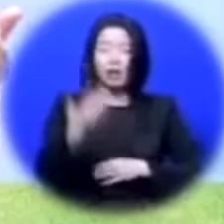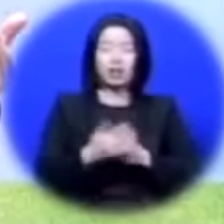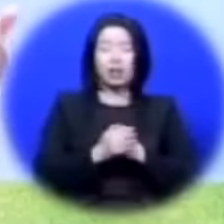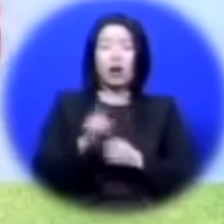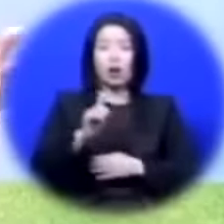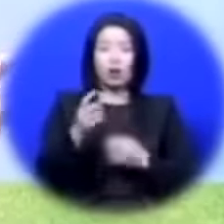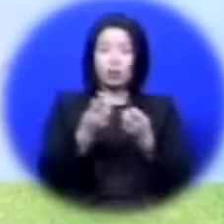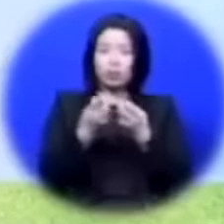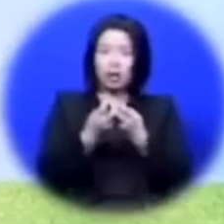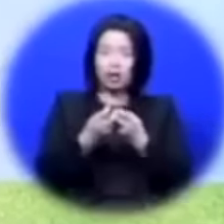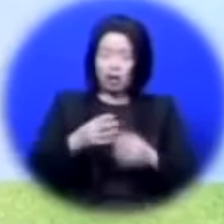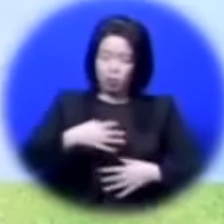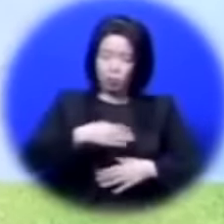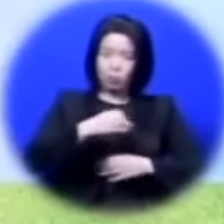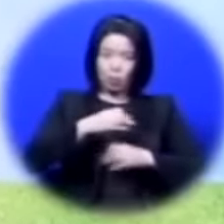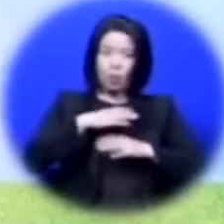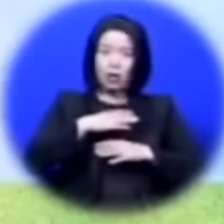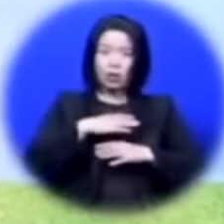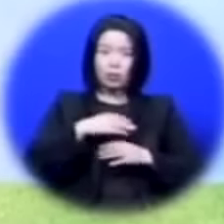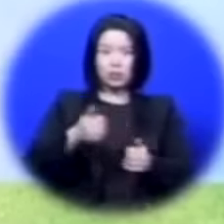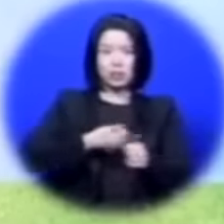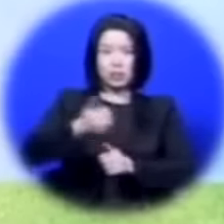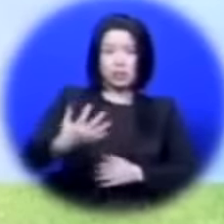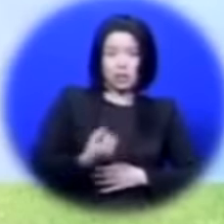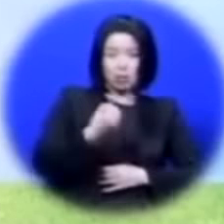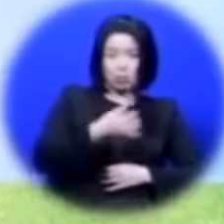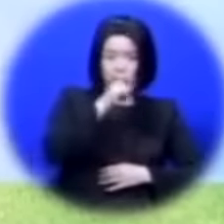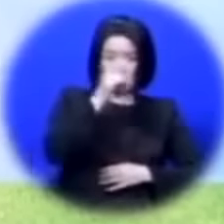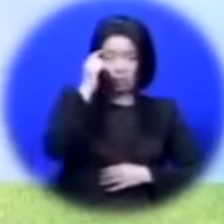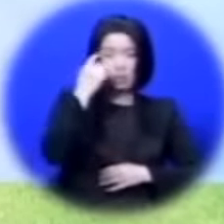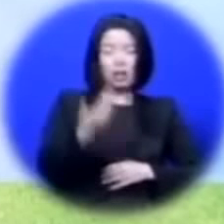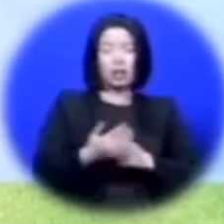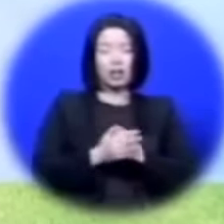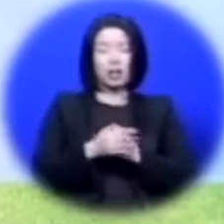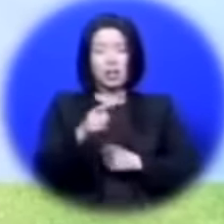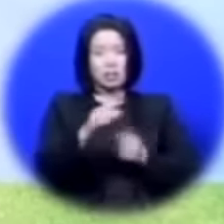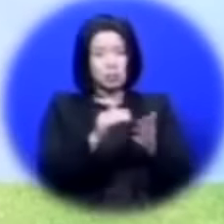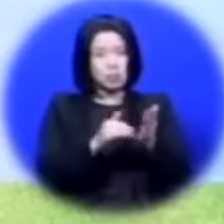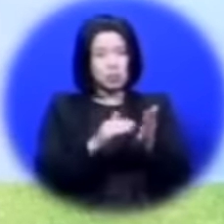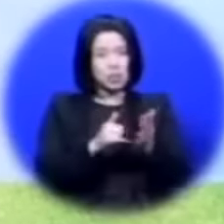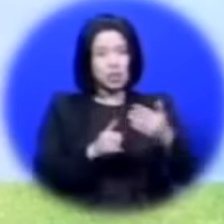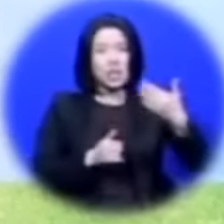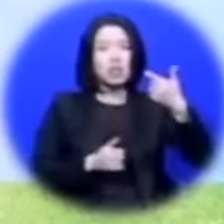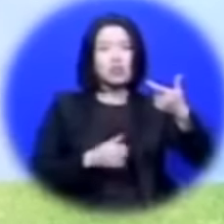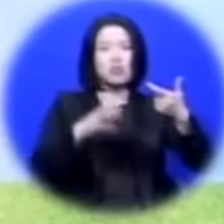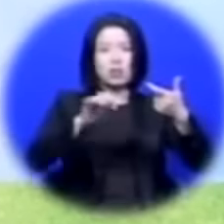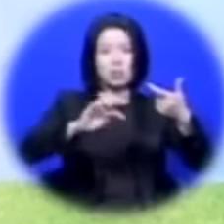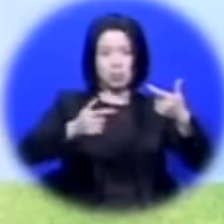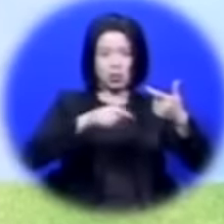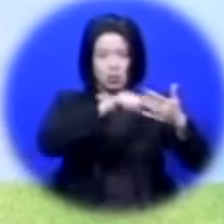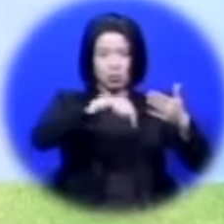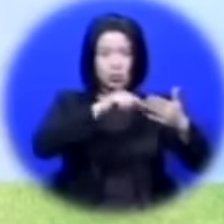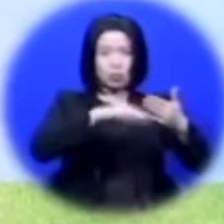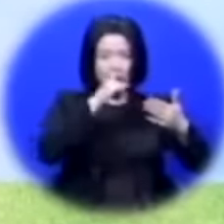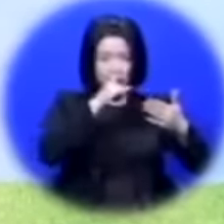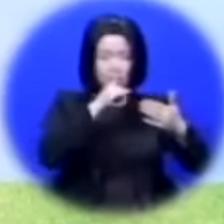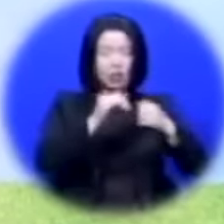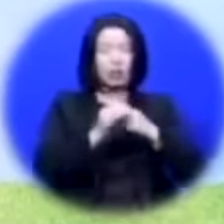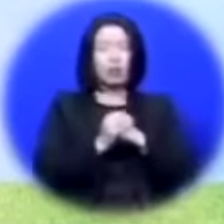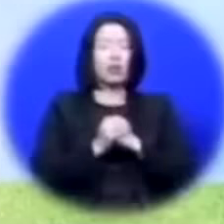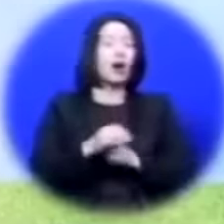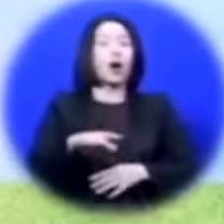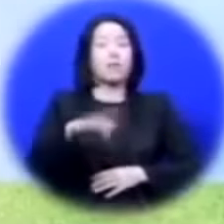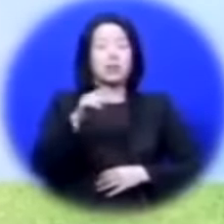놀라운 승리를 얻었을까 그 비밀이 오늘이 시편 60편 속에 나옵니다 먼저는 이런